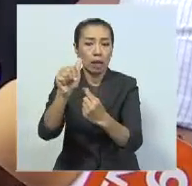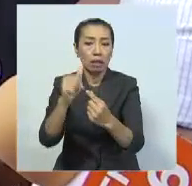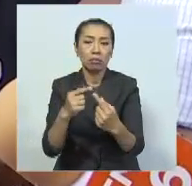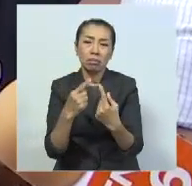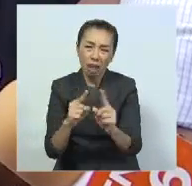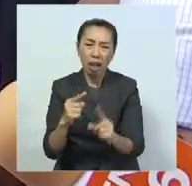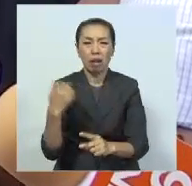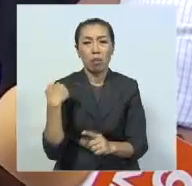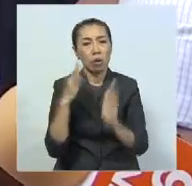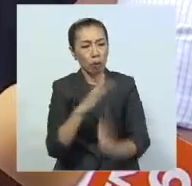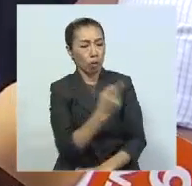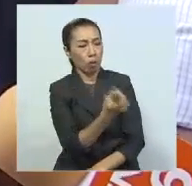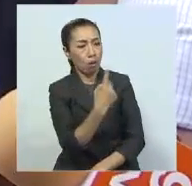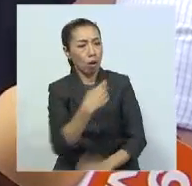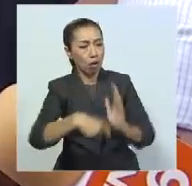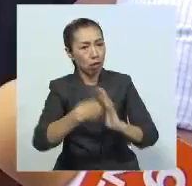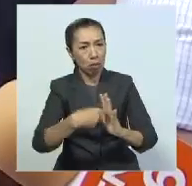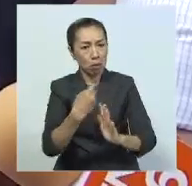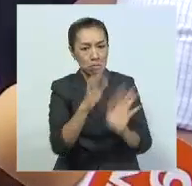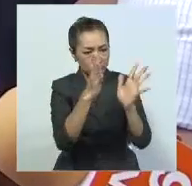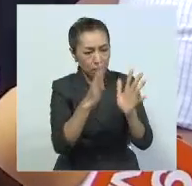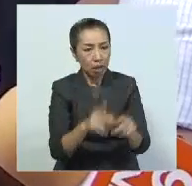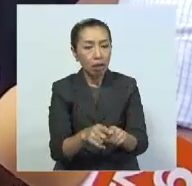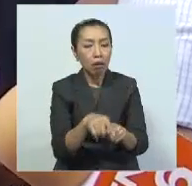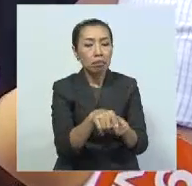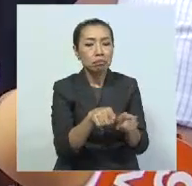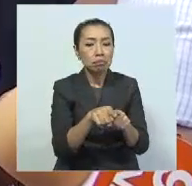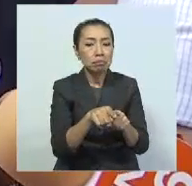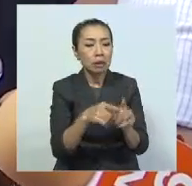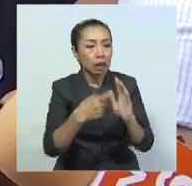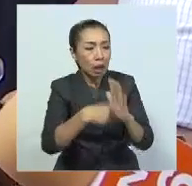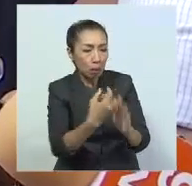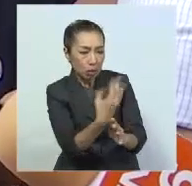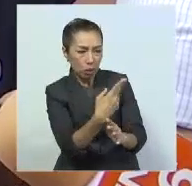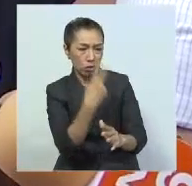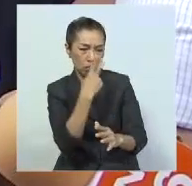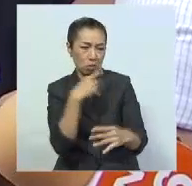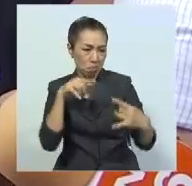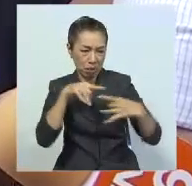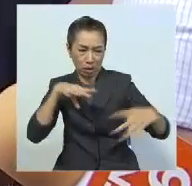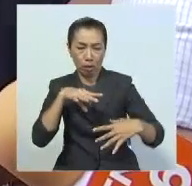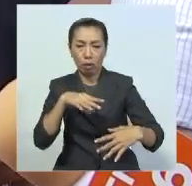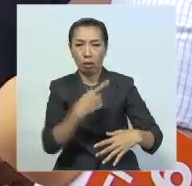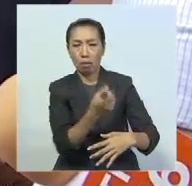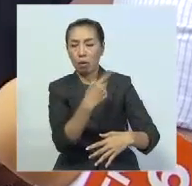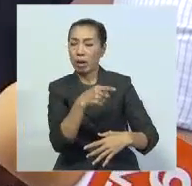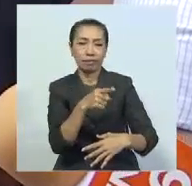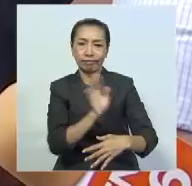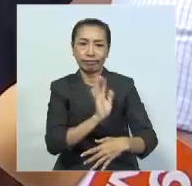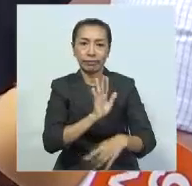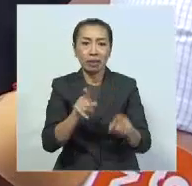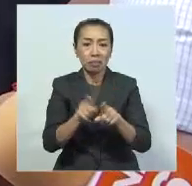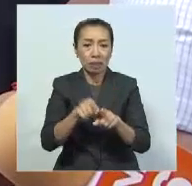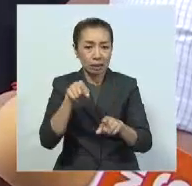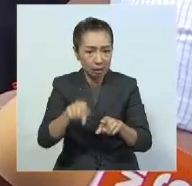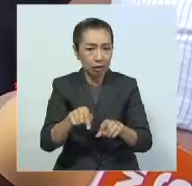มาวิพากษ์วิจารณ์โดยไม่มีเหตุผลยกเหตุขึ้นมาที่ไม่ใช่แล้วมากล่าวอ้างแม้กระทั่งเหตุ